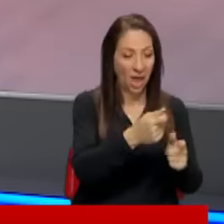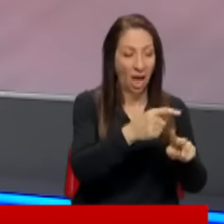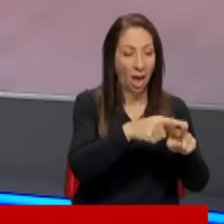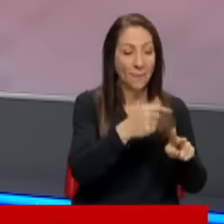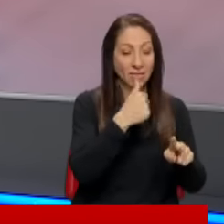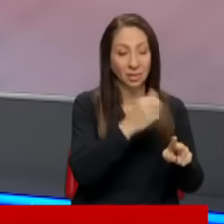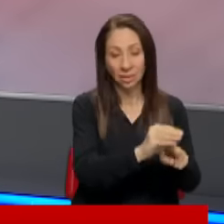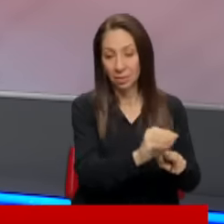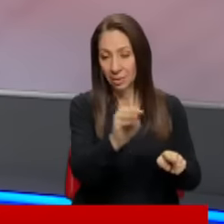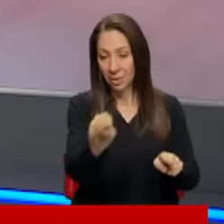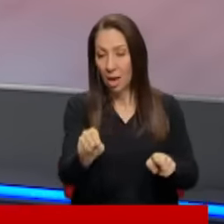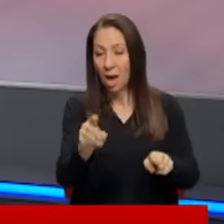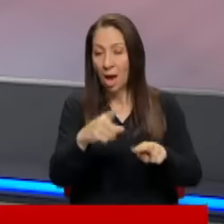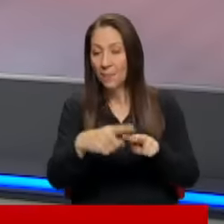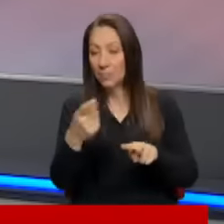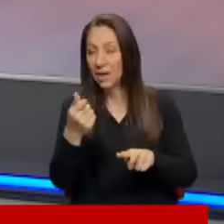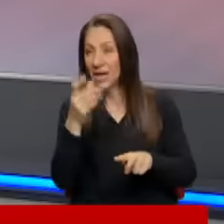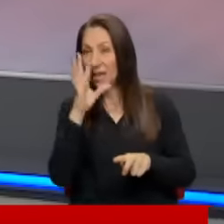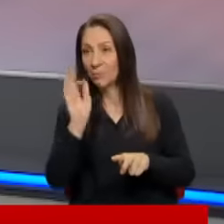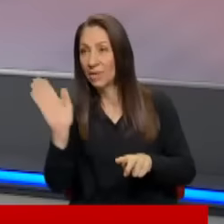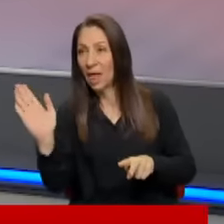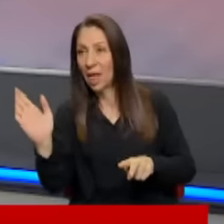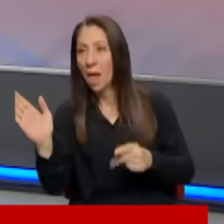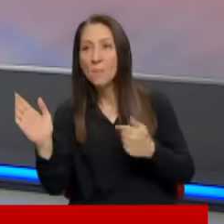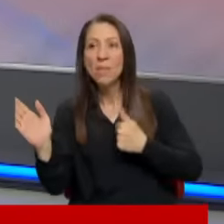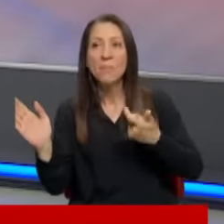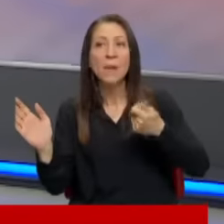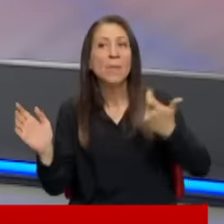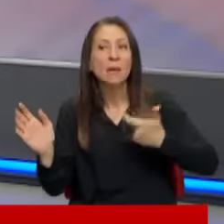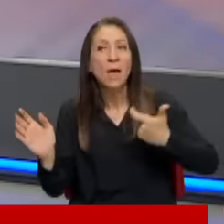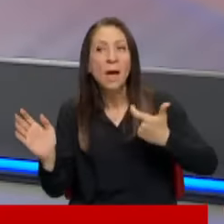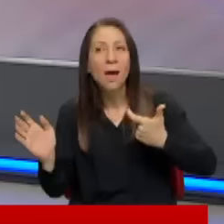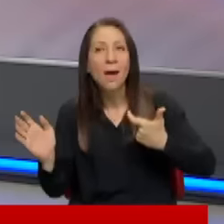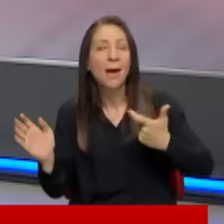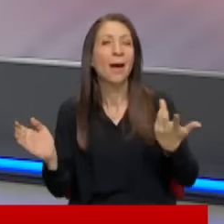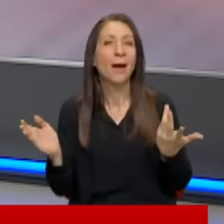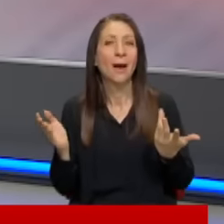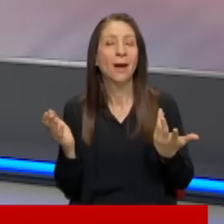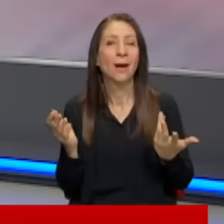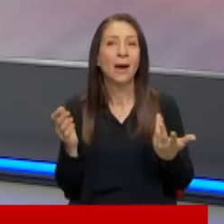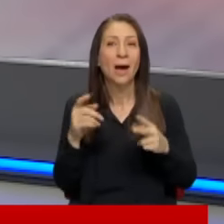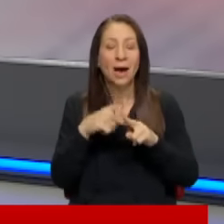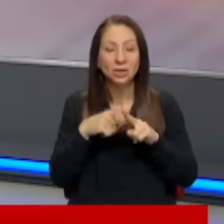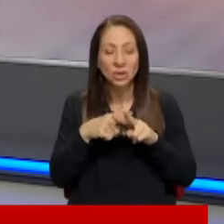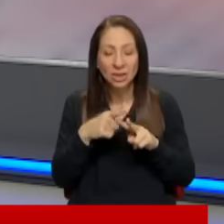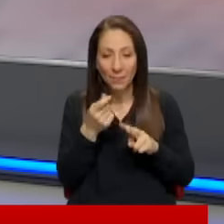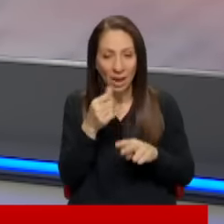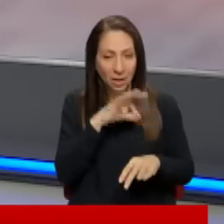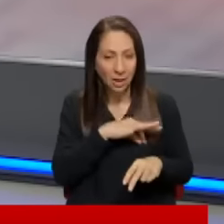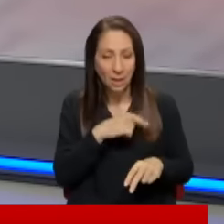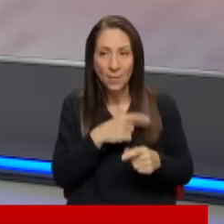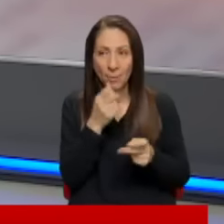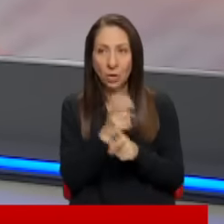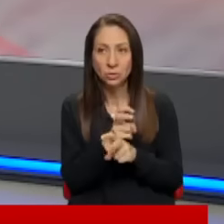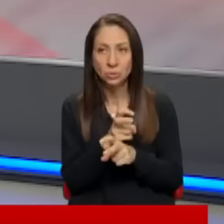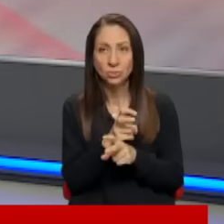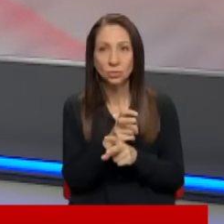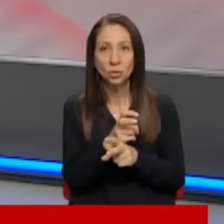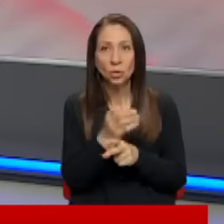Ahmet'e gitti. Ahmet'in parası kim bilir nereye gitti? Yani neredeydi, nerelere gitti? Ayşe'nin cebinde para